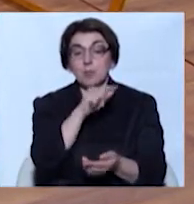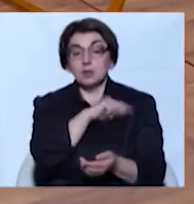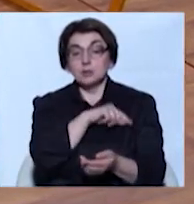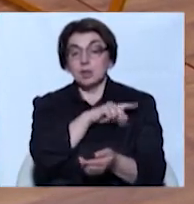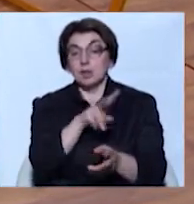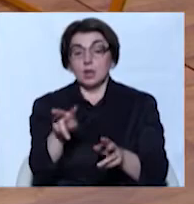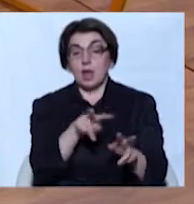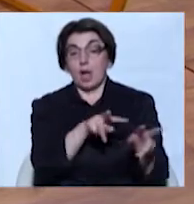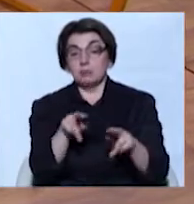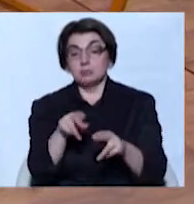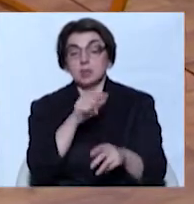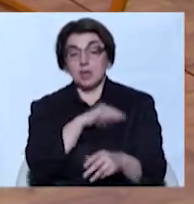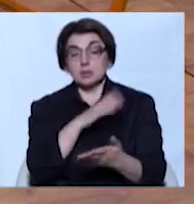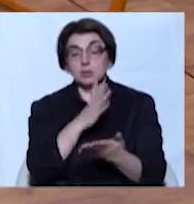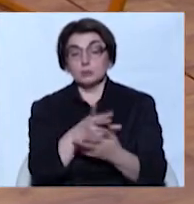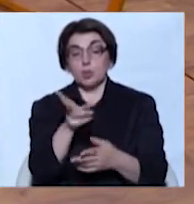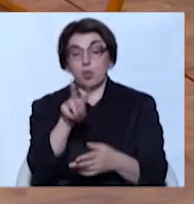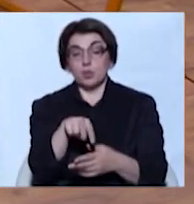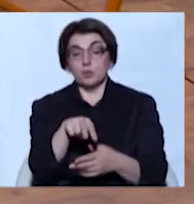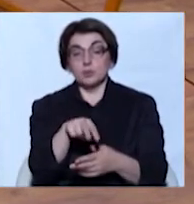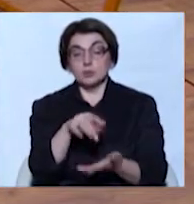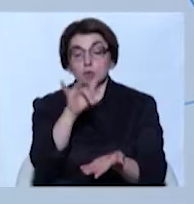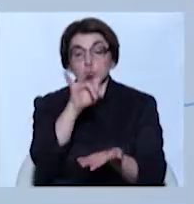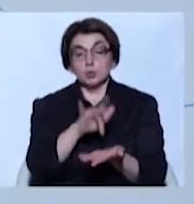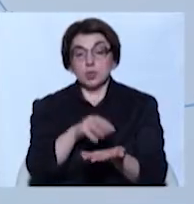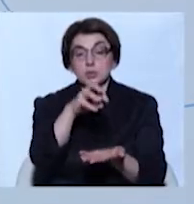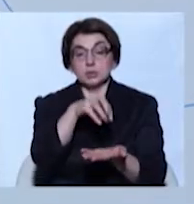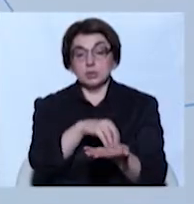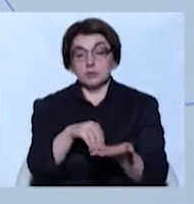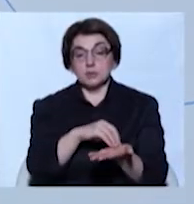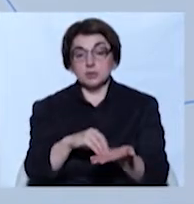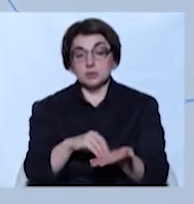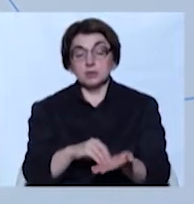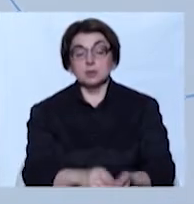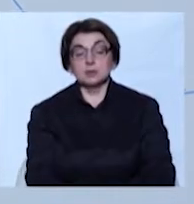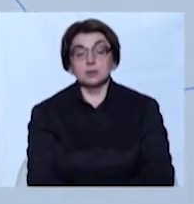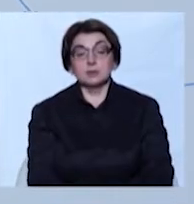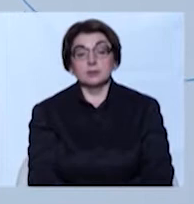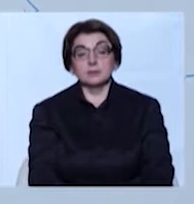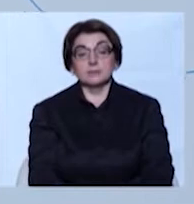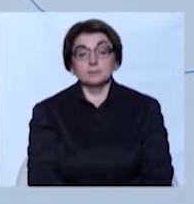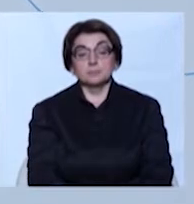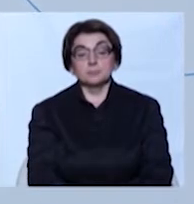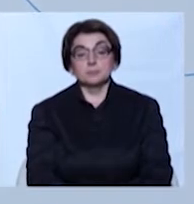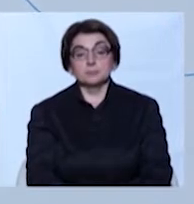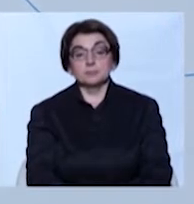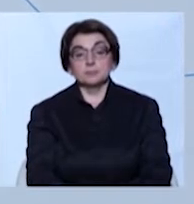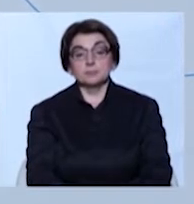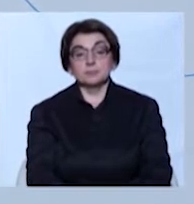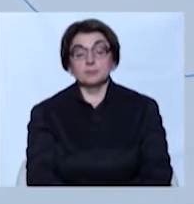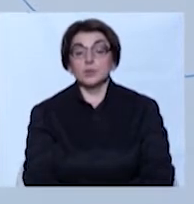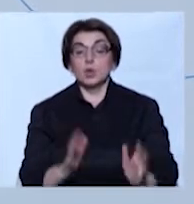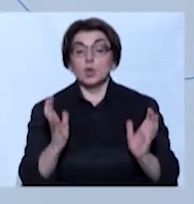მახასიათებელია, რომელიც უნდა იყოს აუცილებლად შუაში. ახლა ნახოთ ეს ფურცელი.